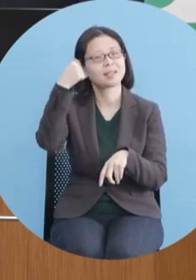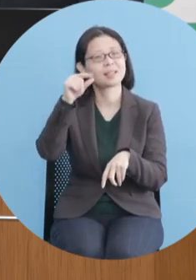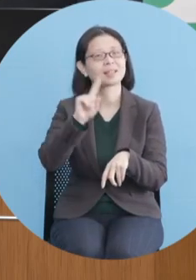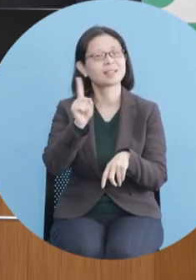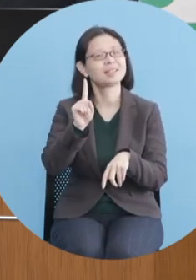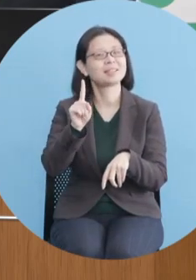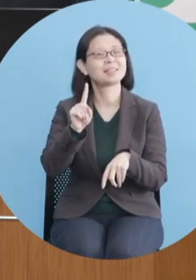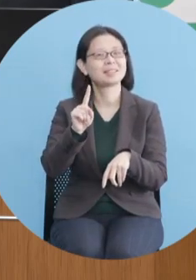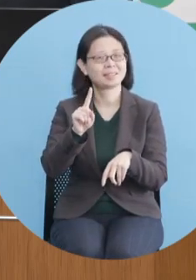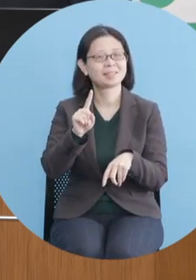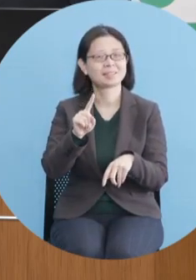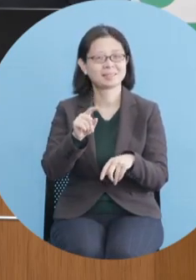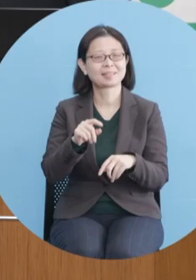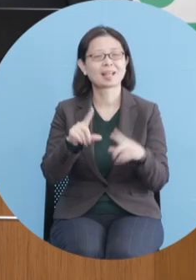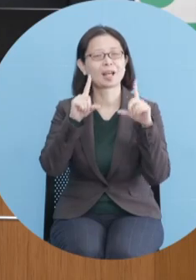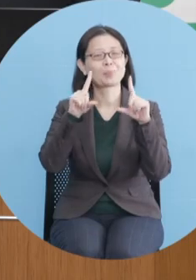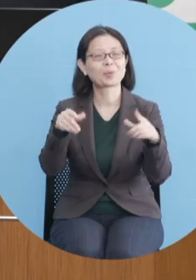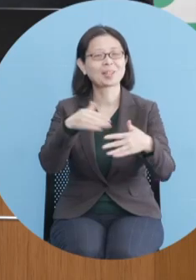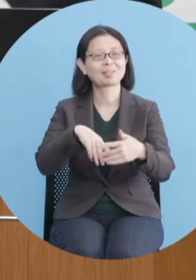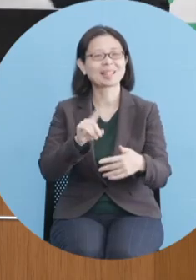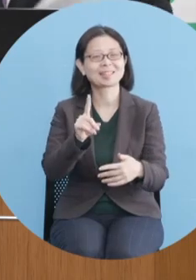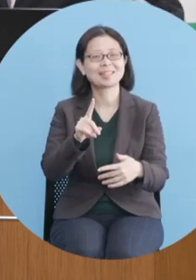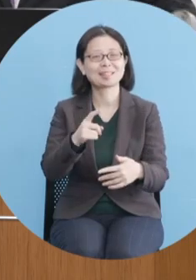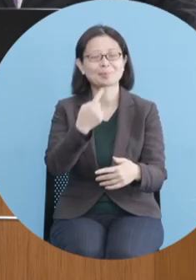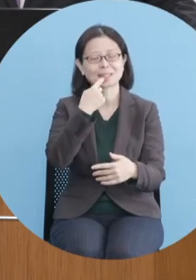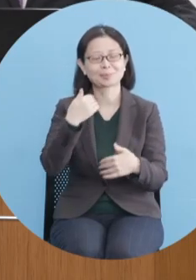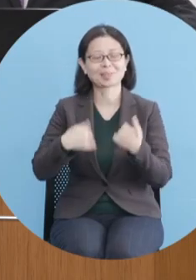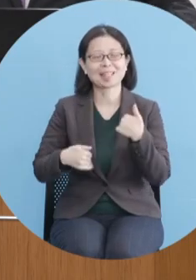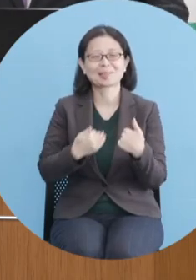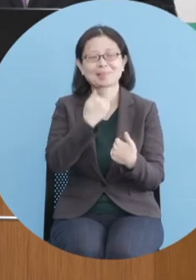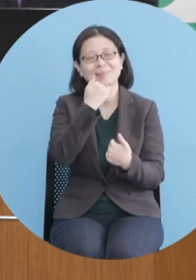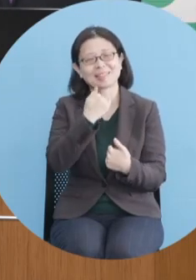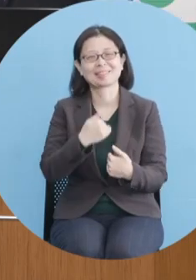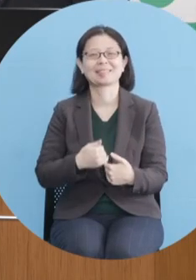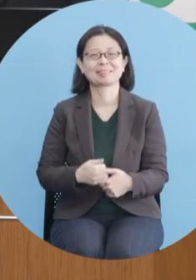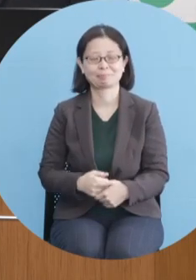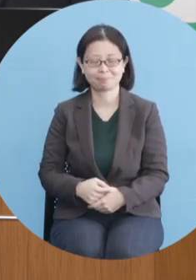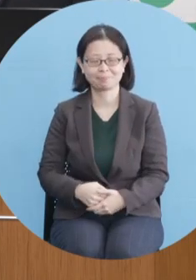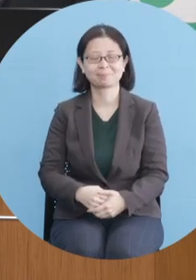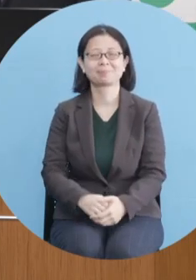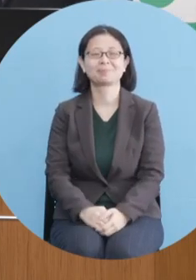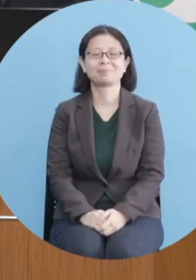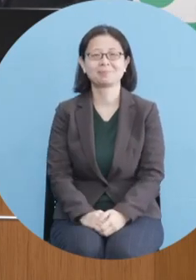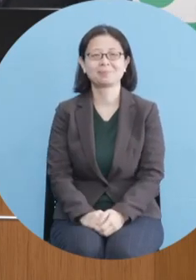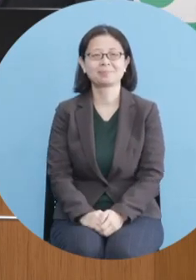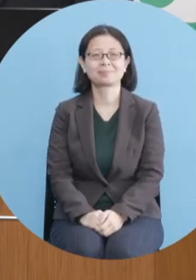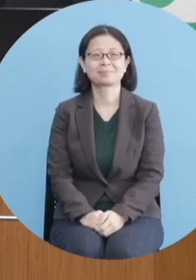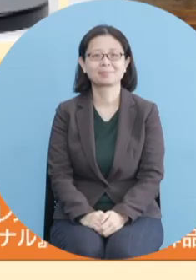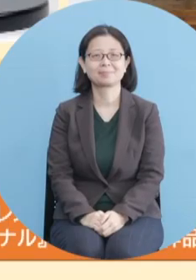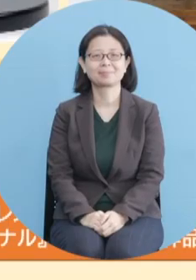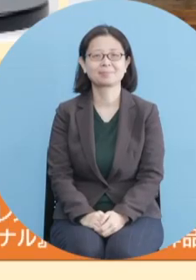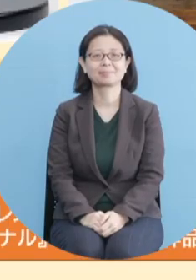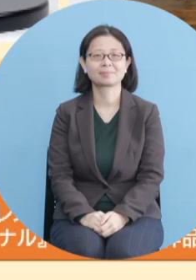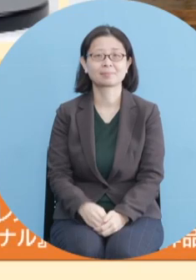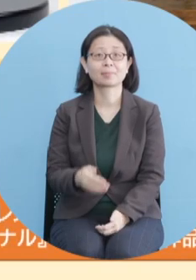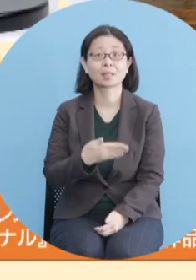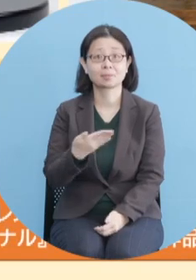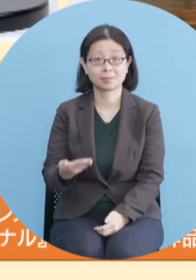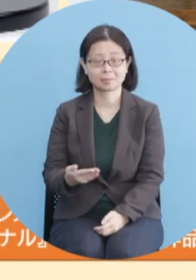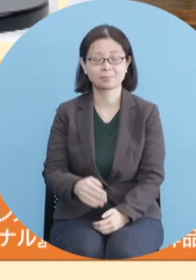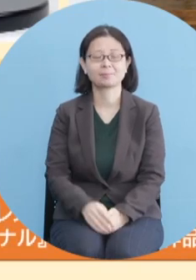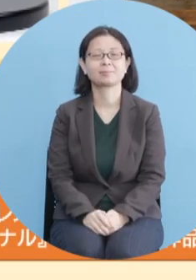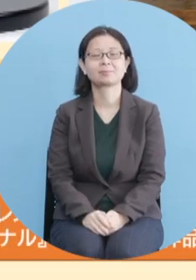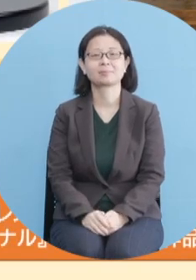出てくるかあるいはどういうプレゼンになるかえ私自身も非常に楽しみにしているところでございますえ続きまして